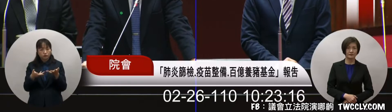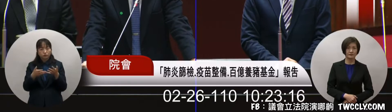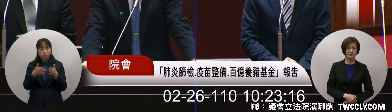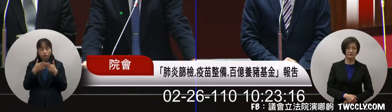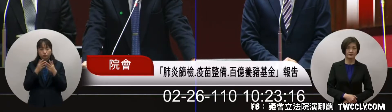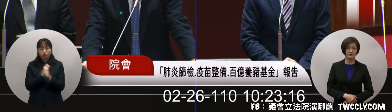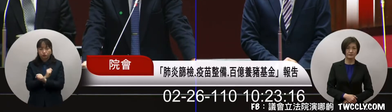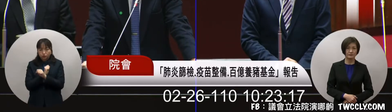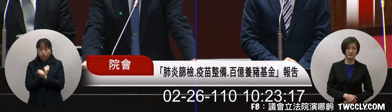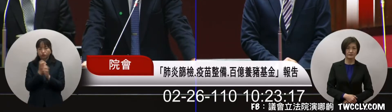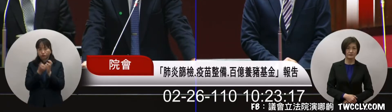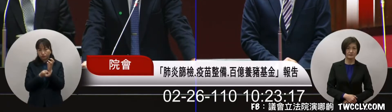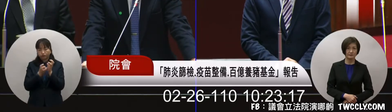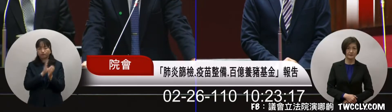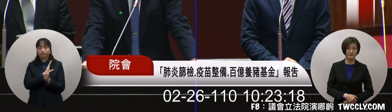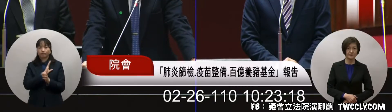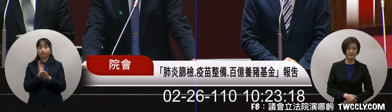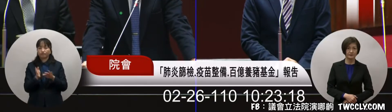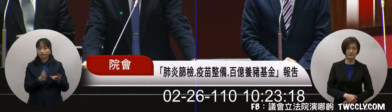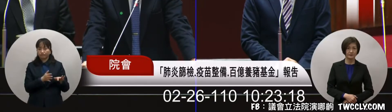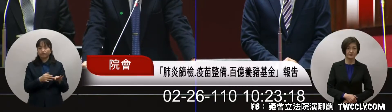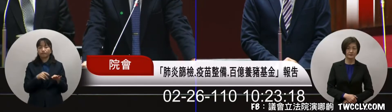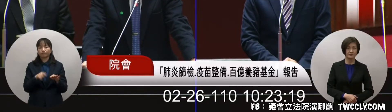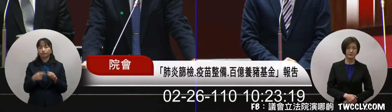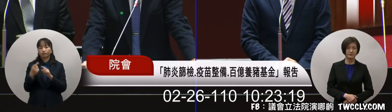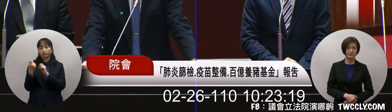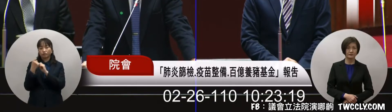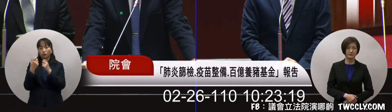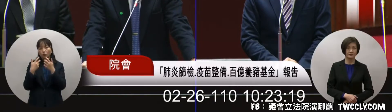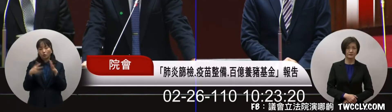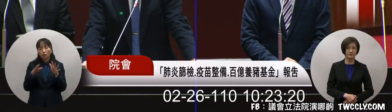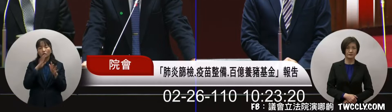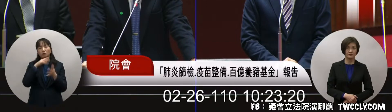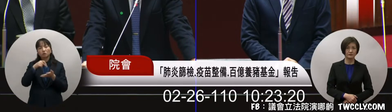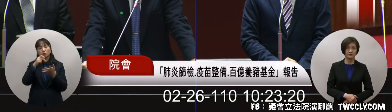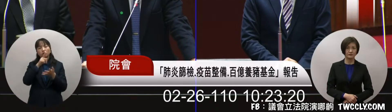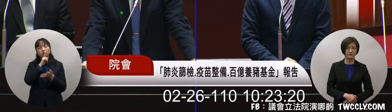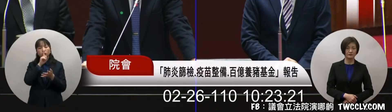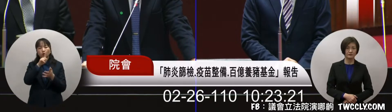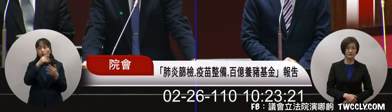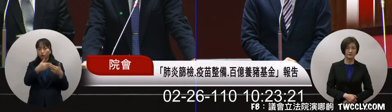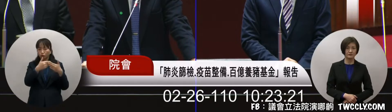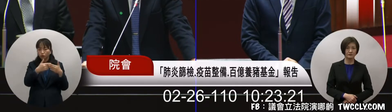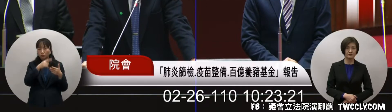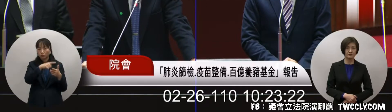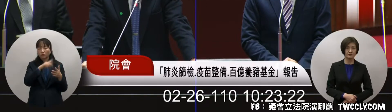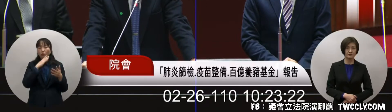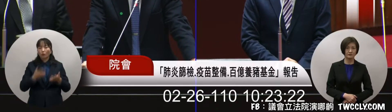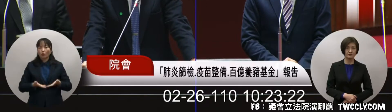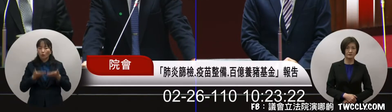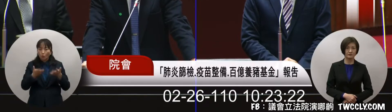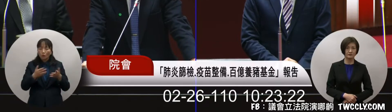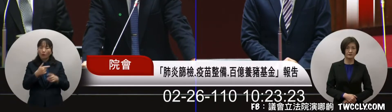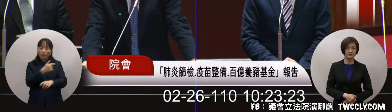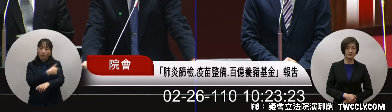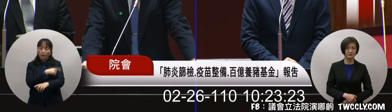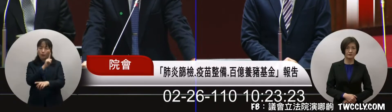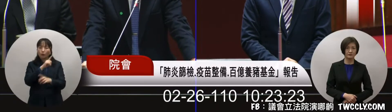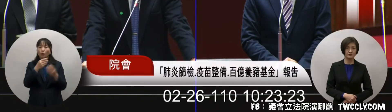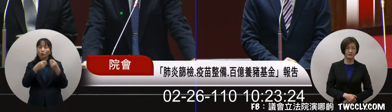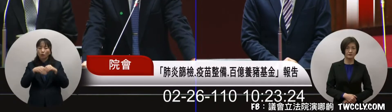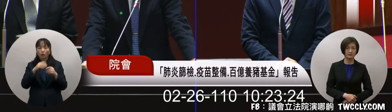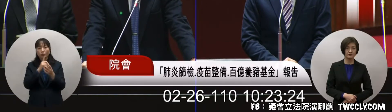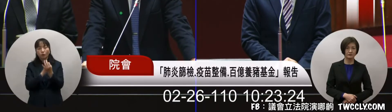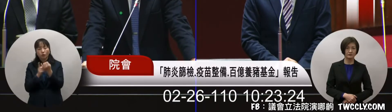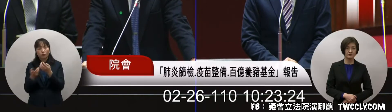更谨慎。那当然近来透过喊话，有人说要中国要来贡献疫苗或来送疫苗